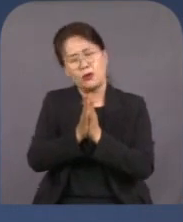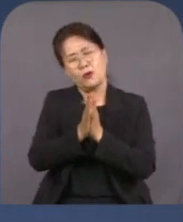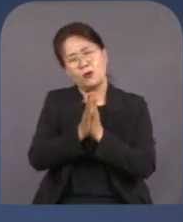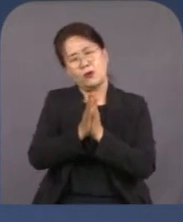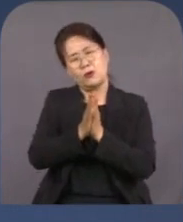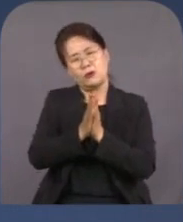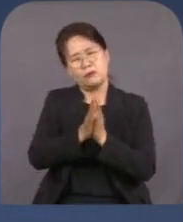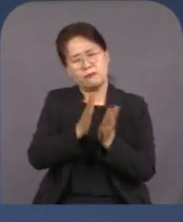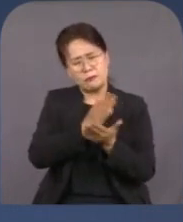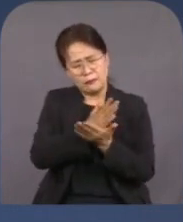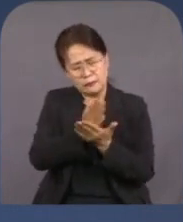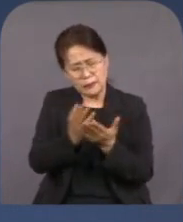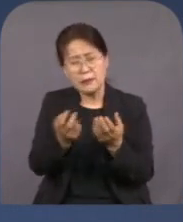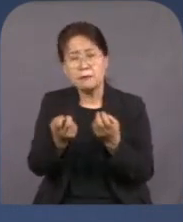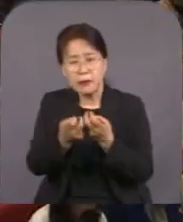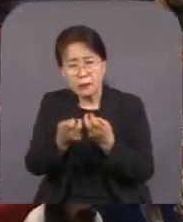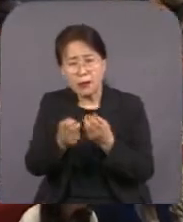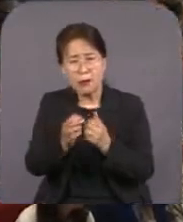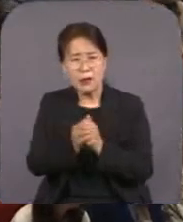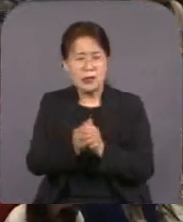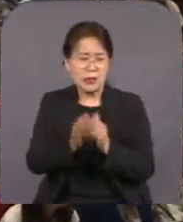넓혀져야 한다는 것입니다